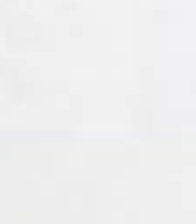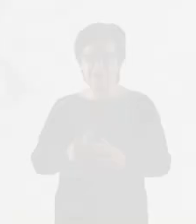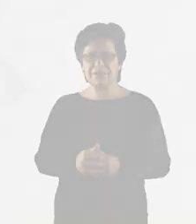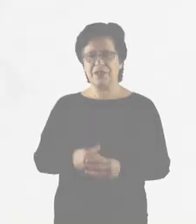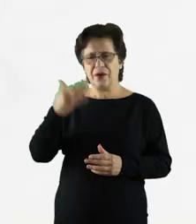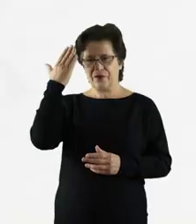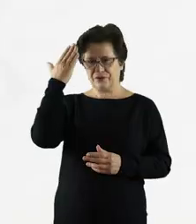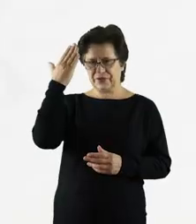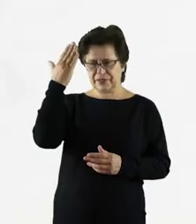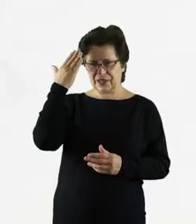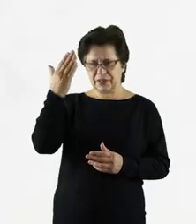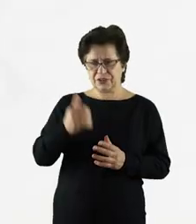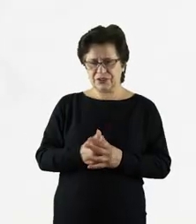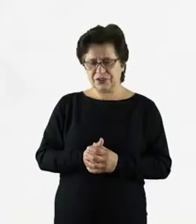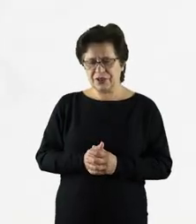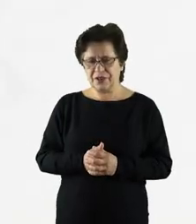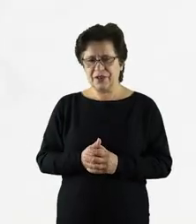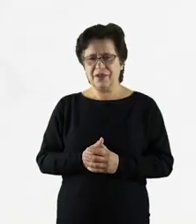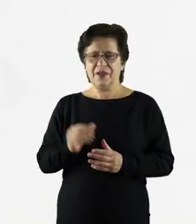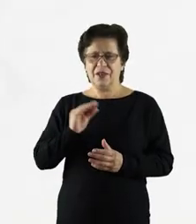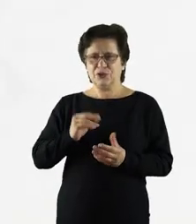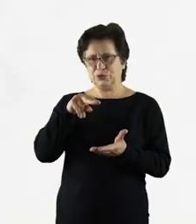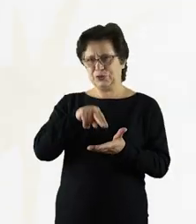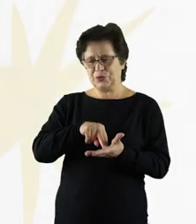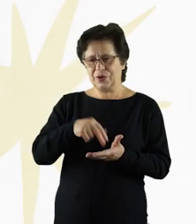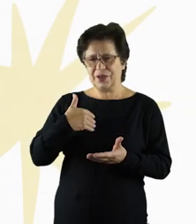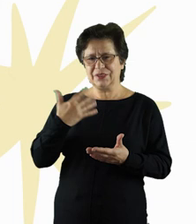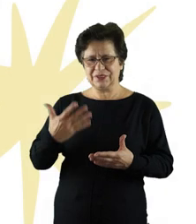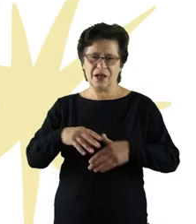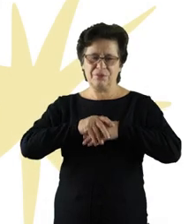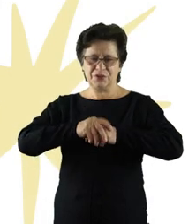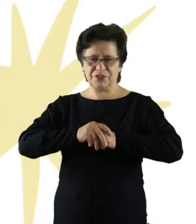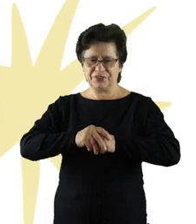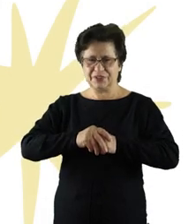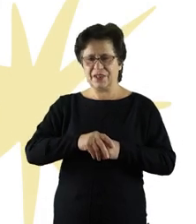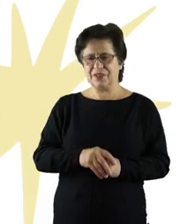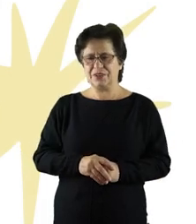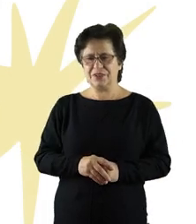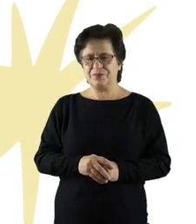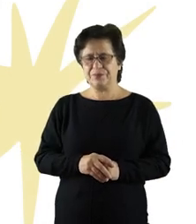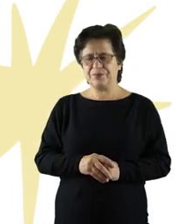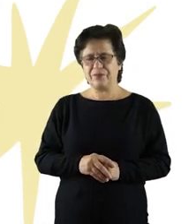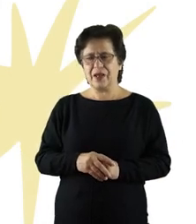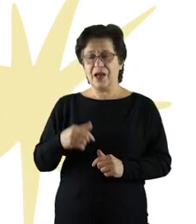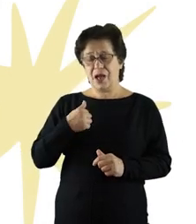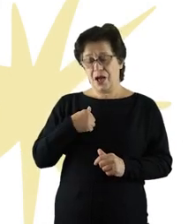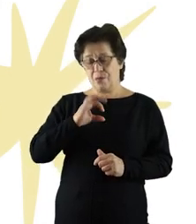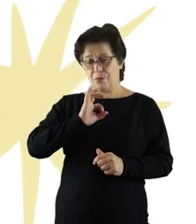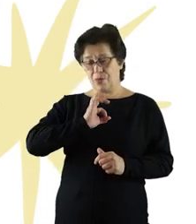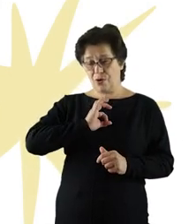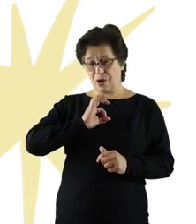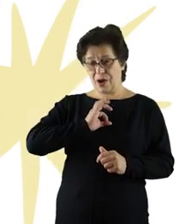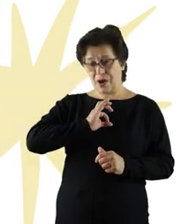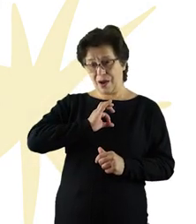Witajcie, kochani. Pozwolę sobie jeszcze stojąc Was przywitać i powiedzieć Wam, że rzeczywiście ta moja przygoda z